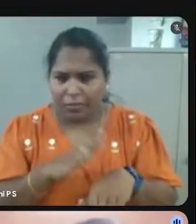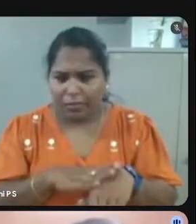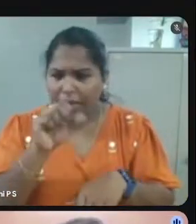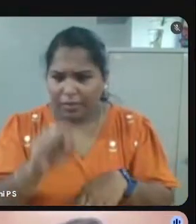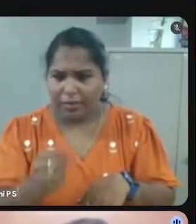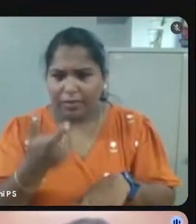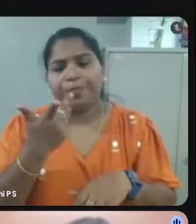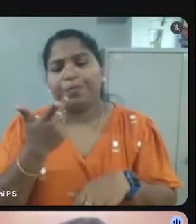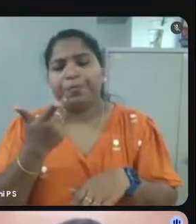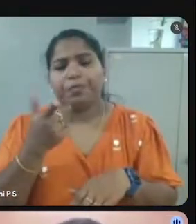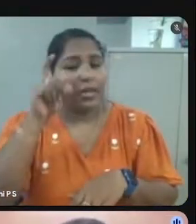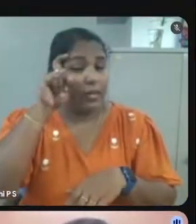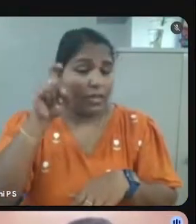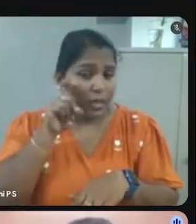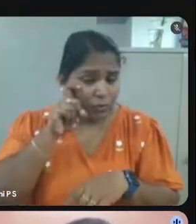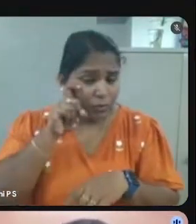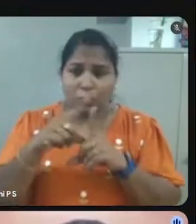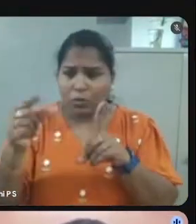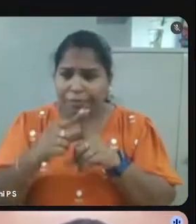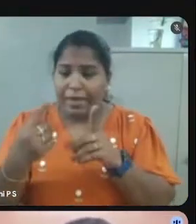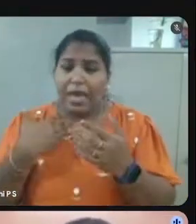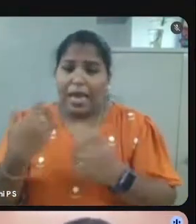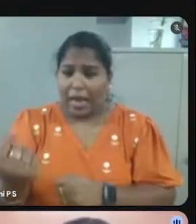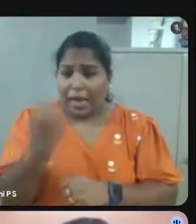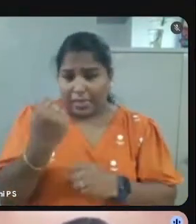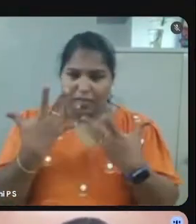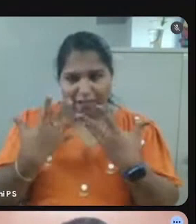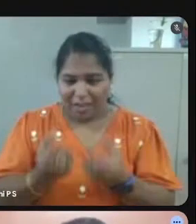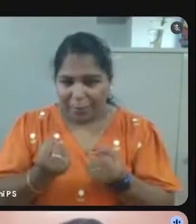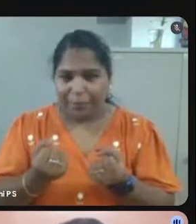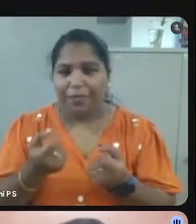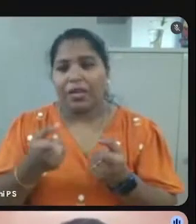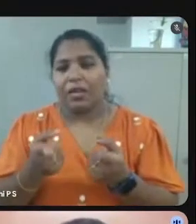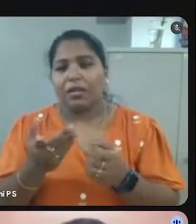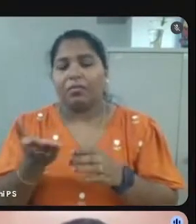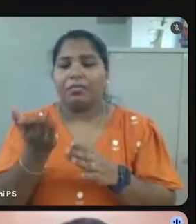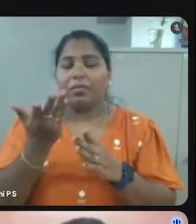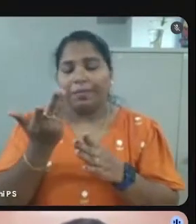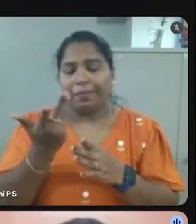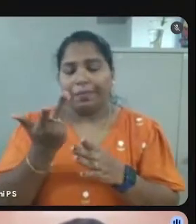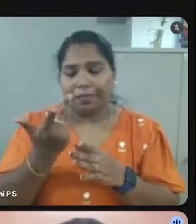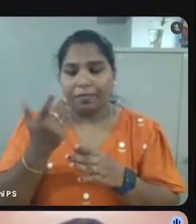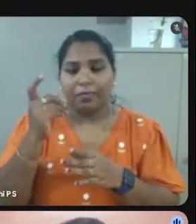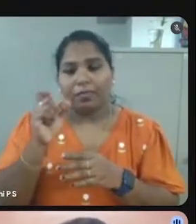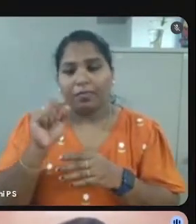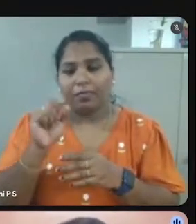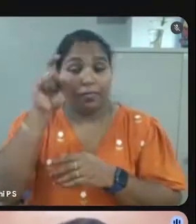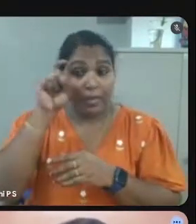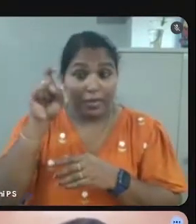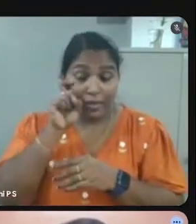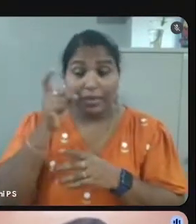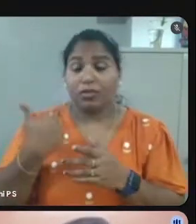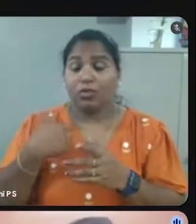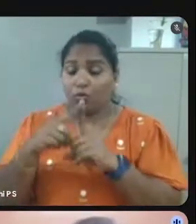സെക്ഷുവൽ എക്സ്പ്രഷൻ ചെയ്യുമ്പോൾ എനർജി കൺസർവേഷൻ, അതാണ് ഞാൻ പറഞ്ഞത്. ഫാക്ടേഴ്സ് അഫക്റ്റിംഗ് സെക്ഷുവാലിറ്റി ആൻഡ് സെൻഷ്വാലിറ്റിനെ അതൊരു ഫാക്ടേഴ്സ്